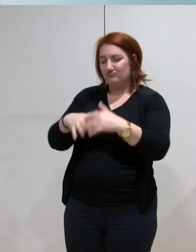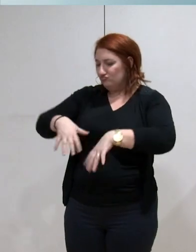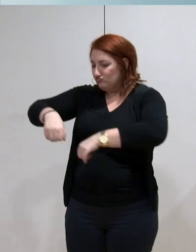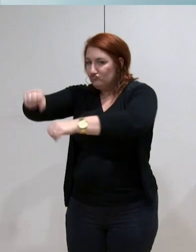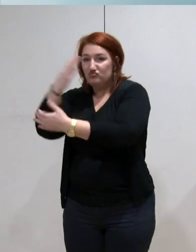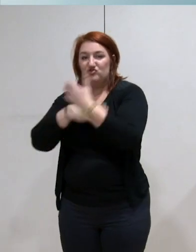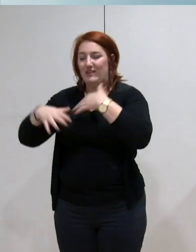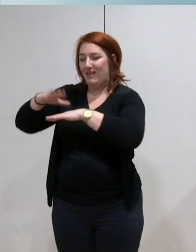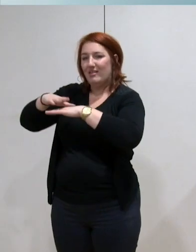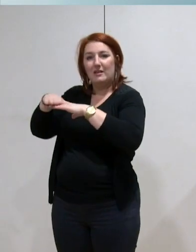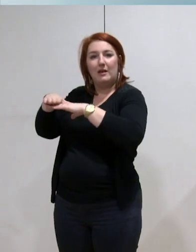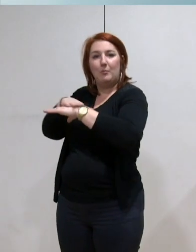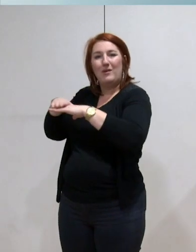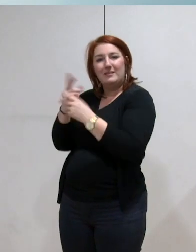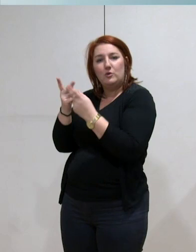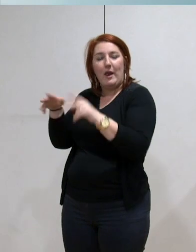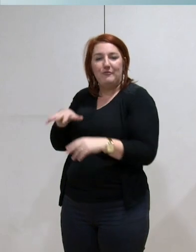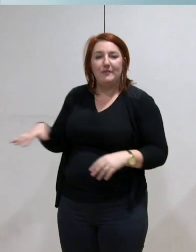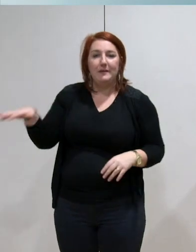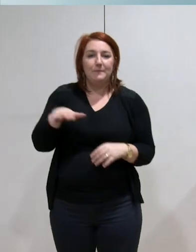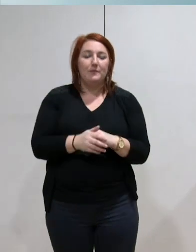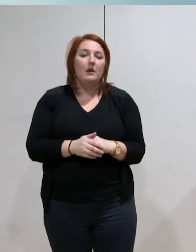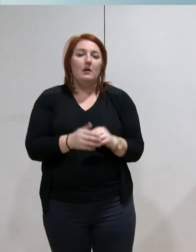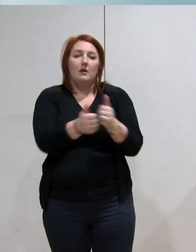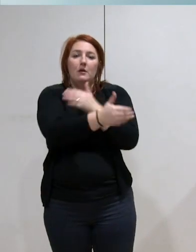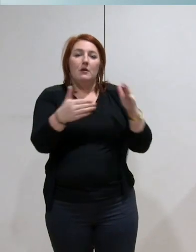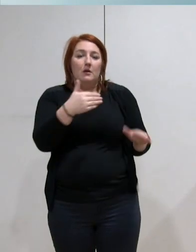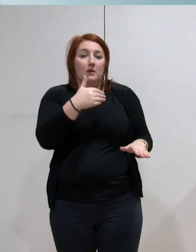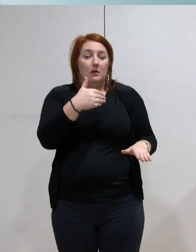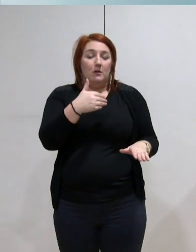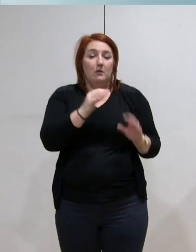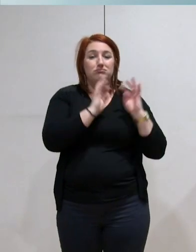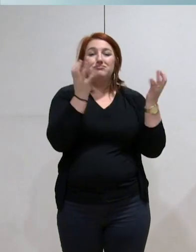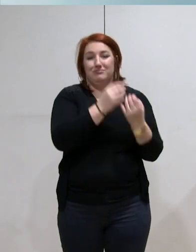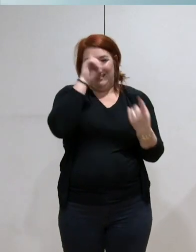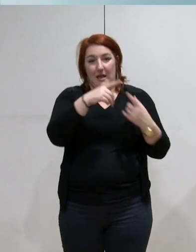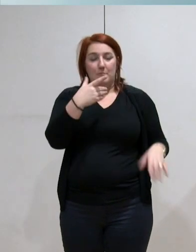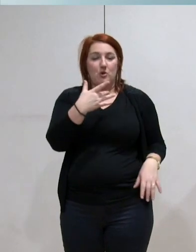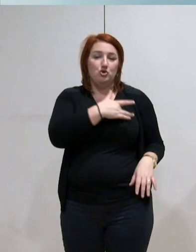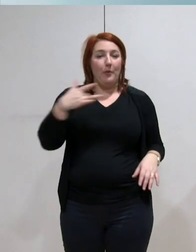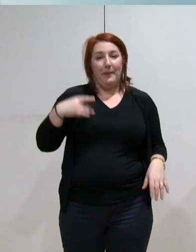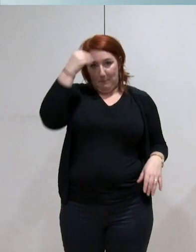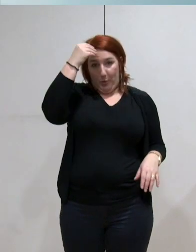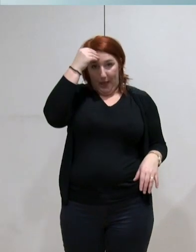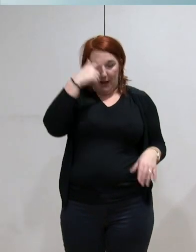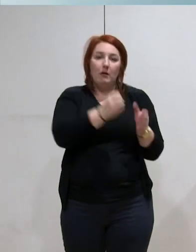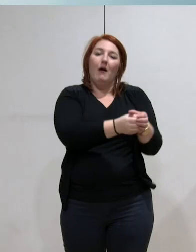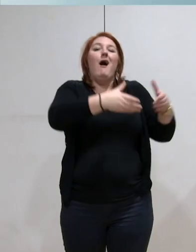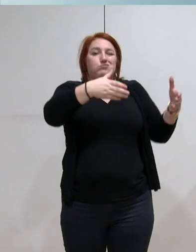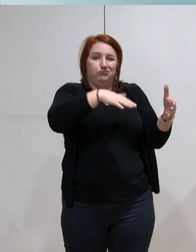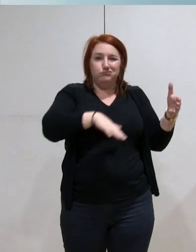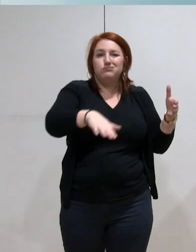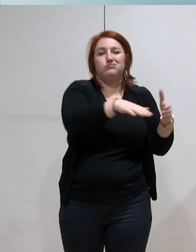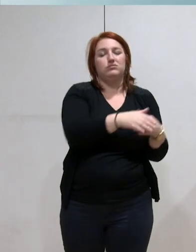ville la coordination du Conseil Local de santé mentale sera renforcée cette année de